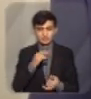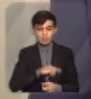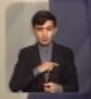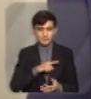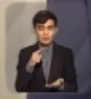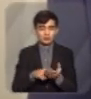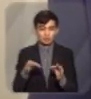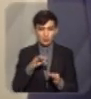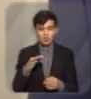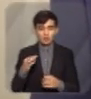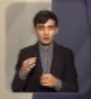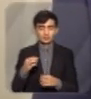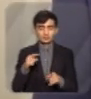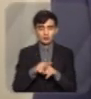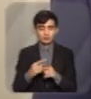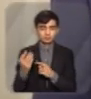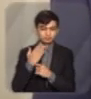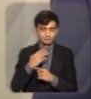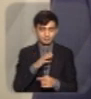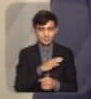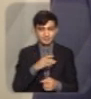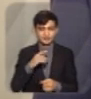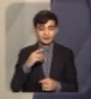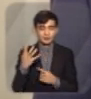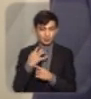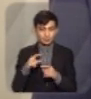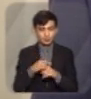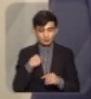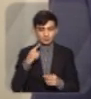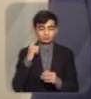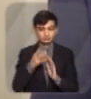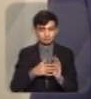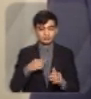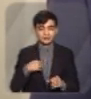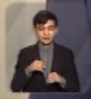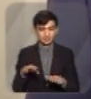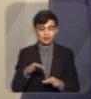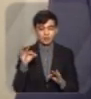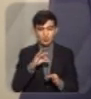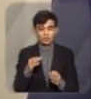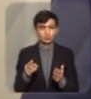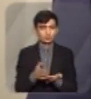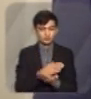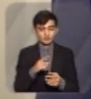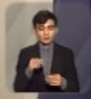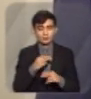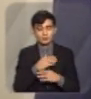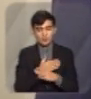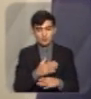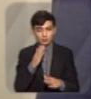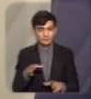работаем. Все эти замечания мы приняли к сведению. И сейчас пытаемся устранить, выстроить так процесс,